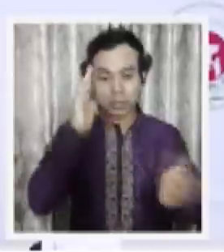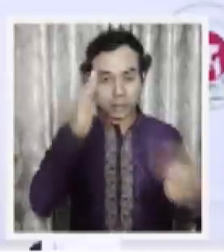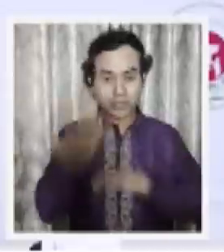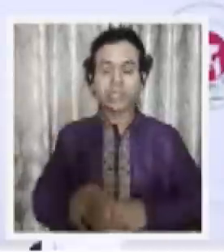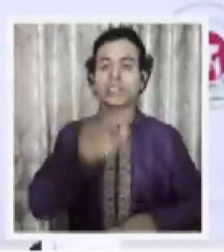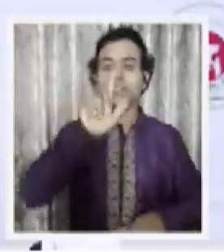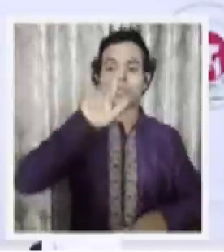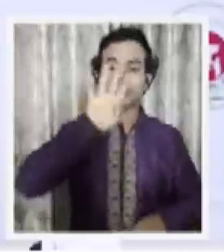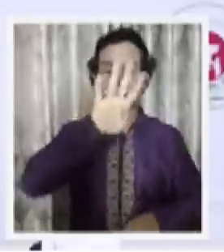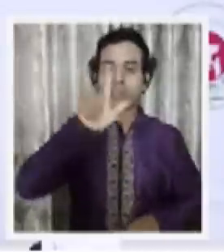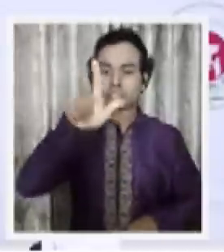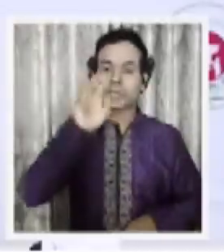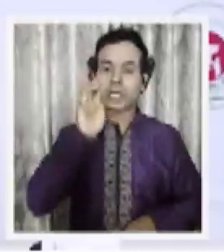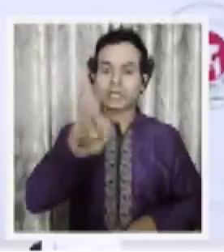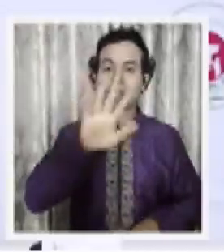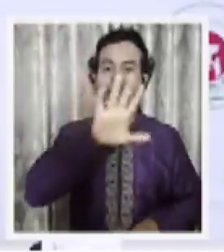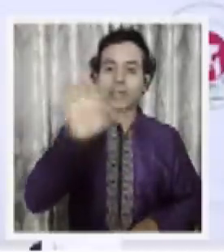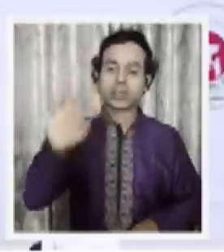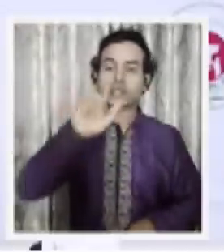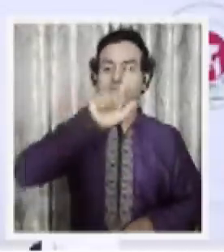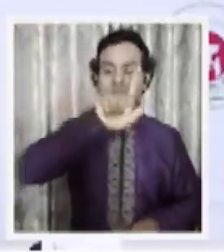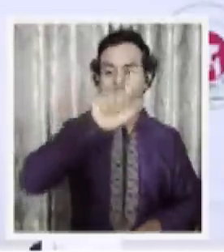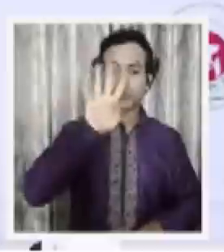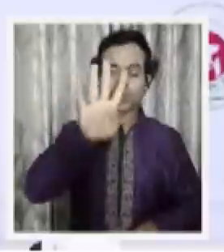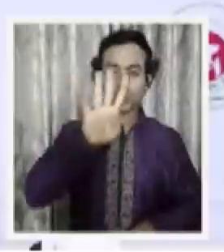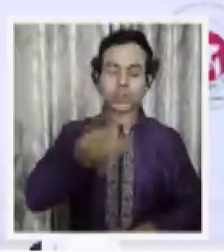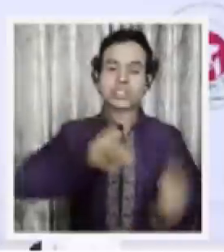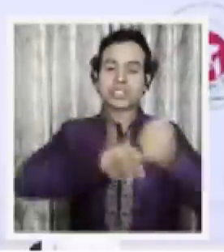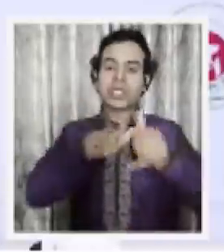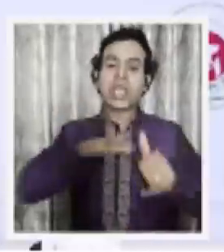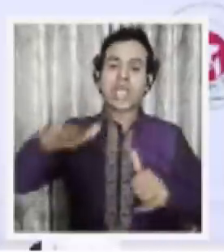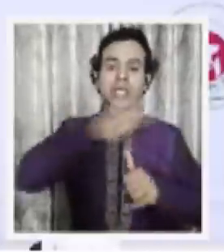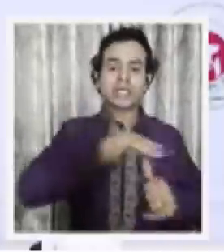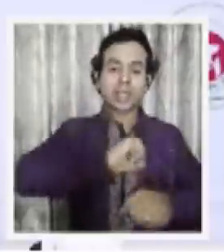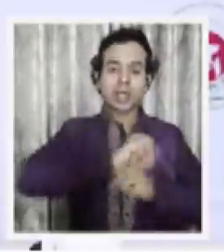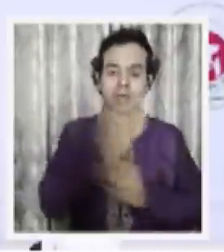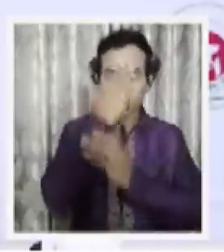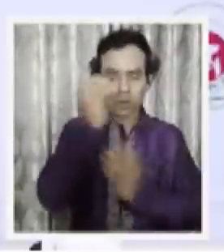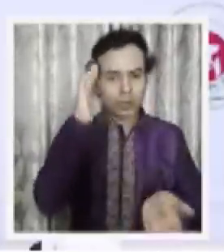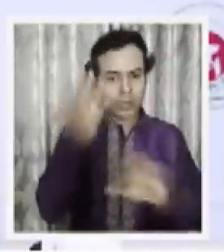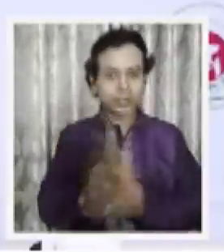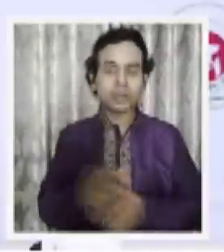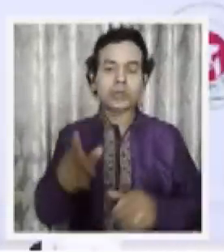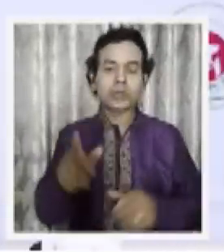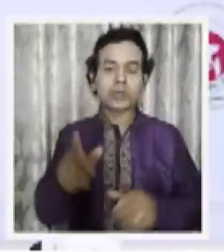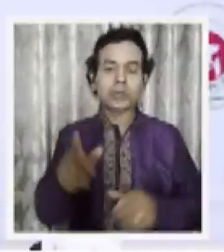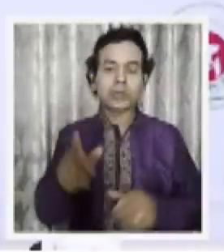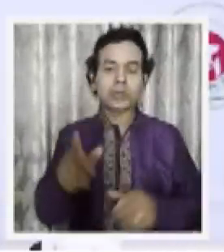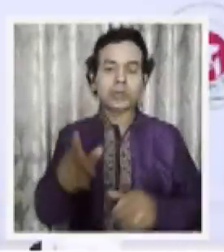47,574 জন মৃত্যুবরণ করেছেন দক্ষিণ পূর্ব এশিয়ায় COVID-19 আক্রান্ত হয়ে। বিশ্বে 24 ঘন্টায় শনাক্ত